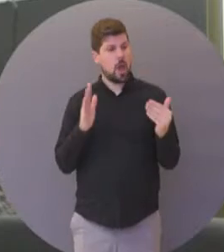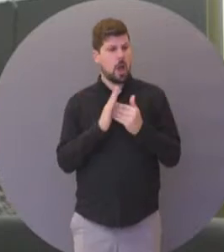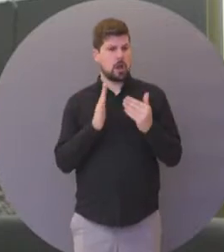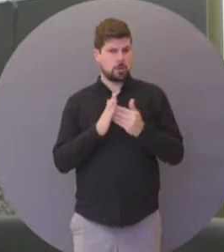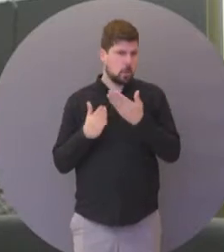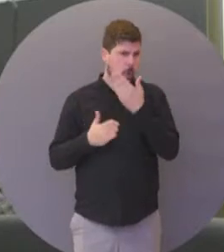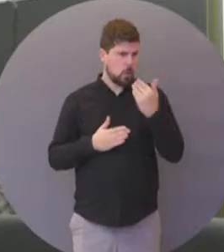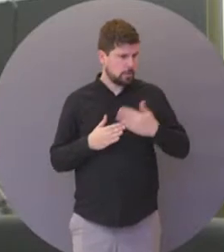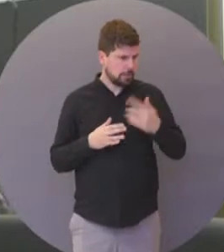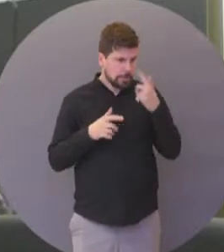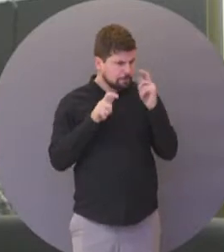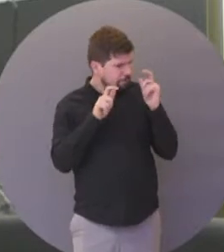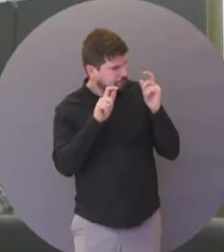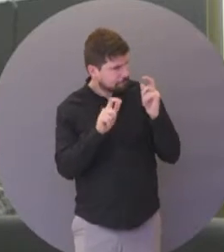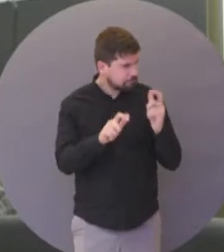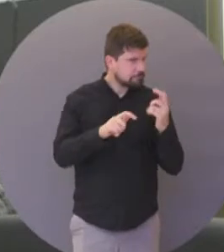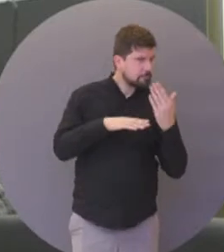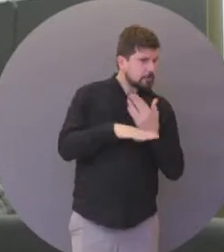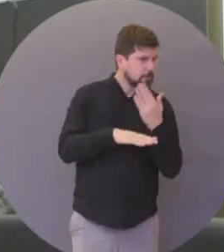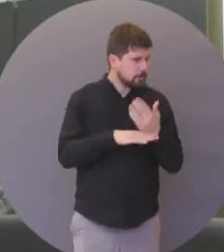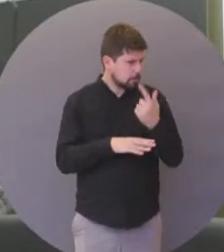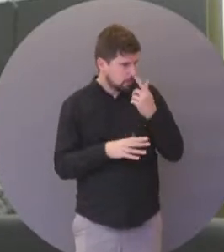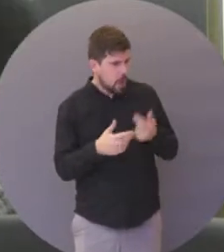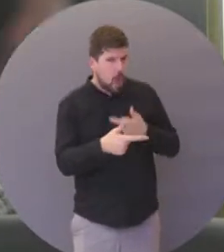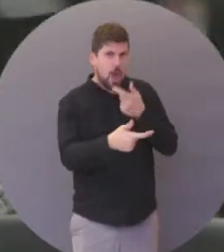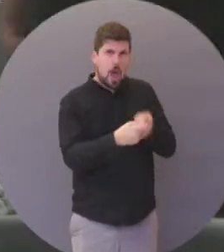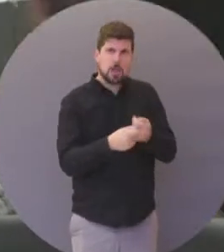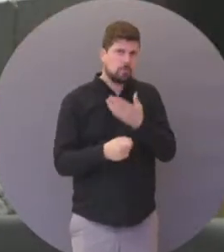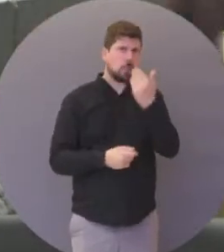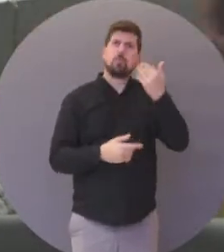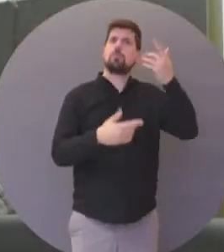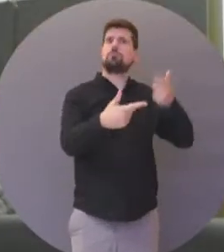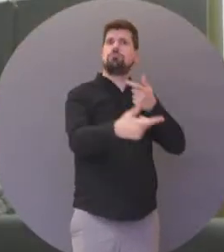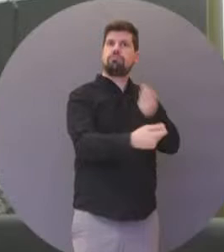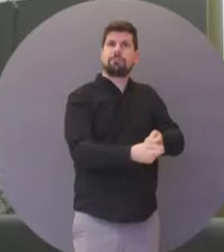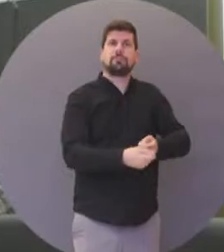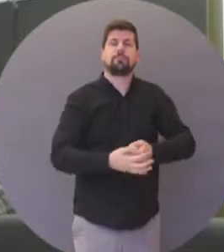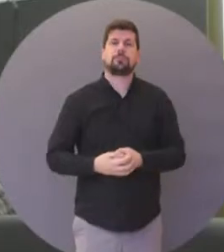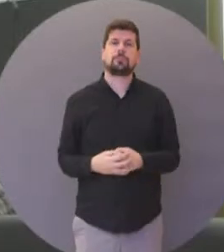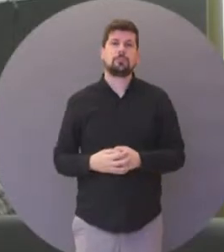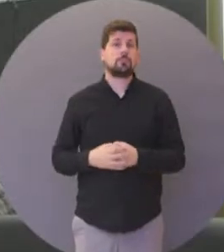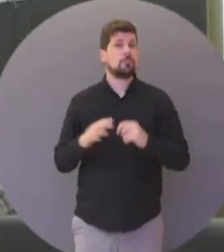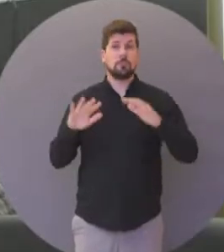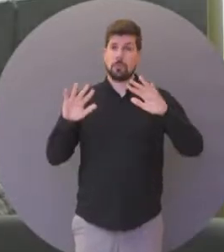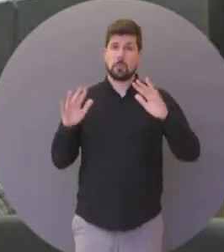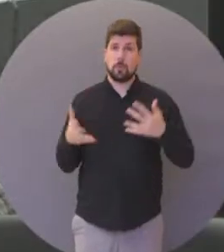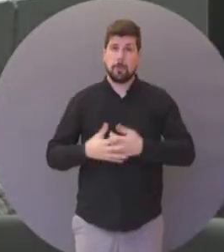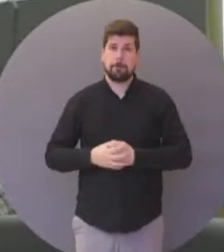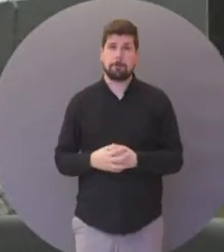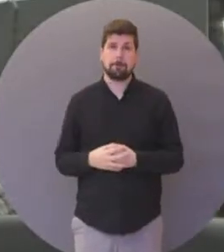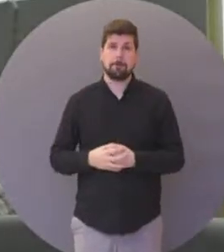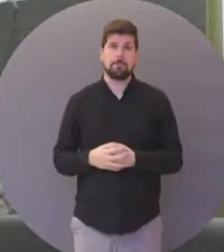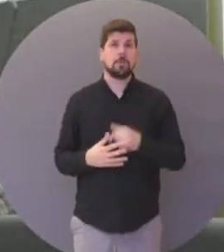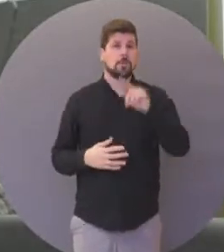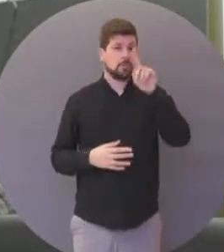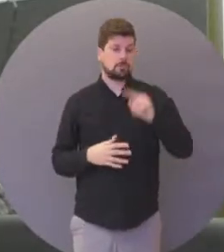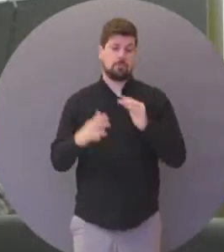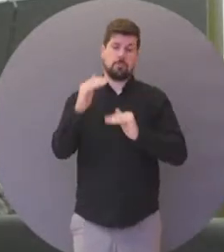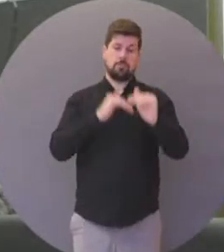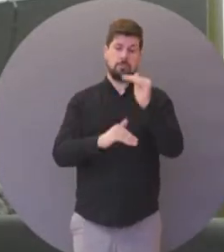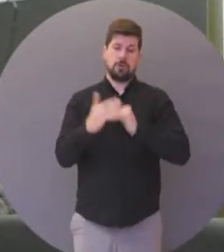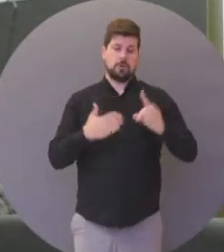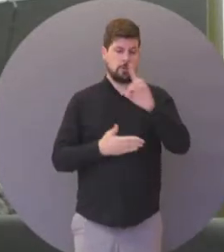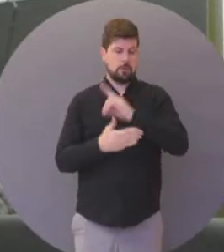pour proposer la solution la plus adaptée qui soit pour y parvenir les évaluation du plan départemental